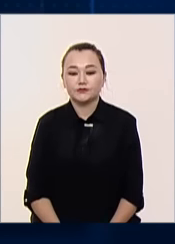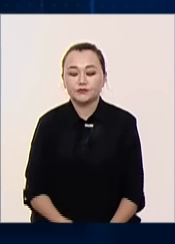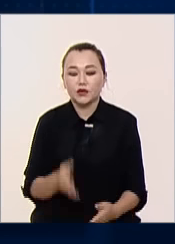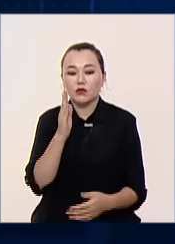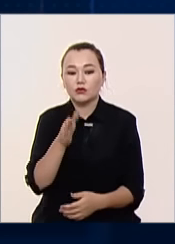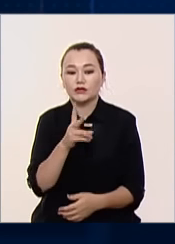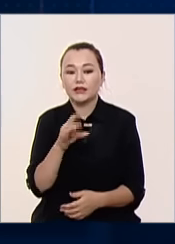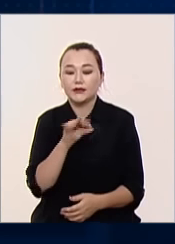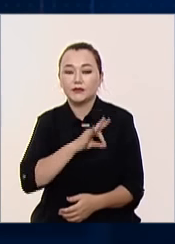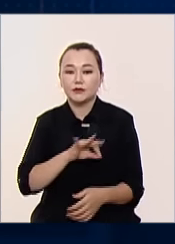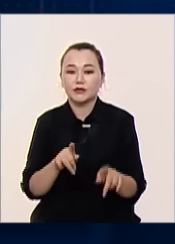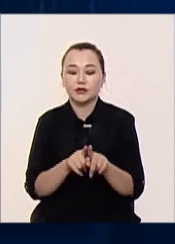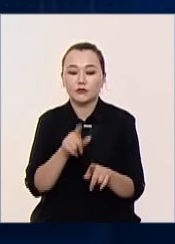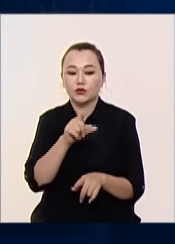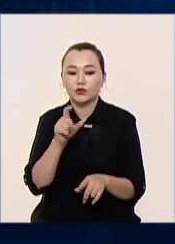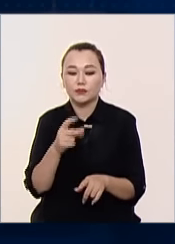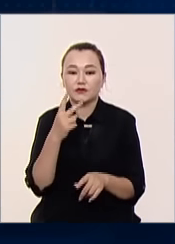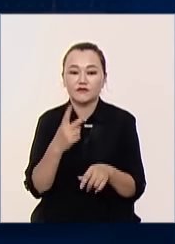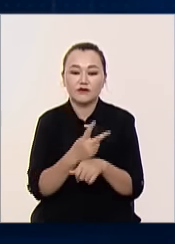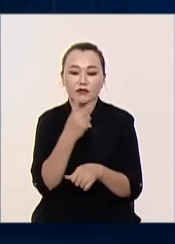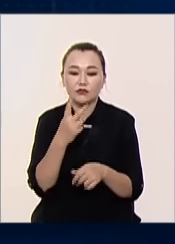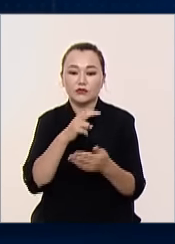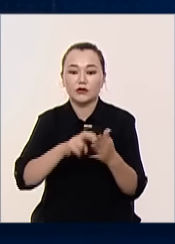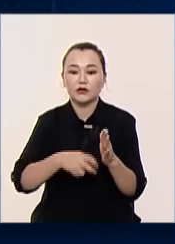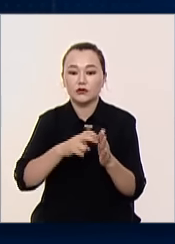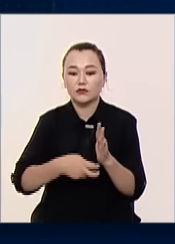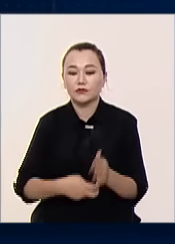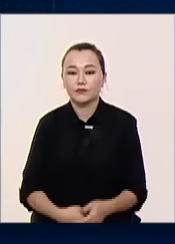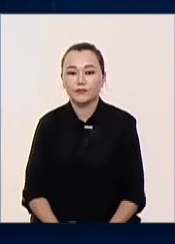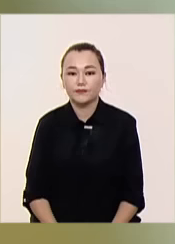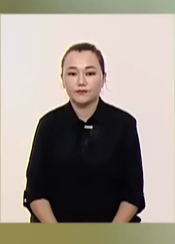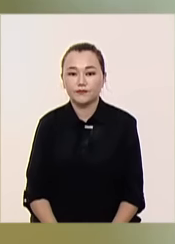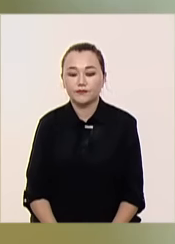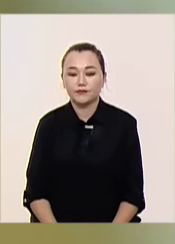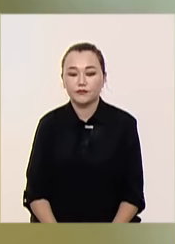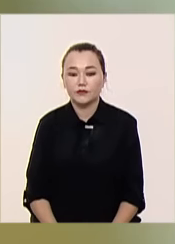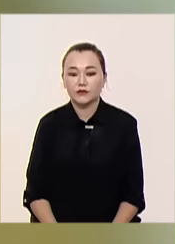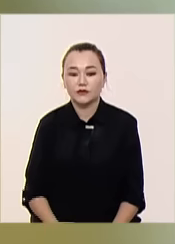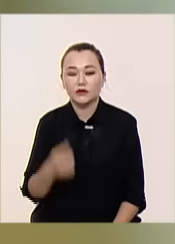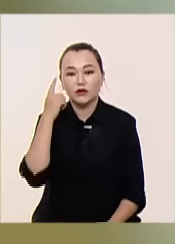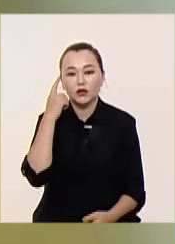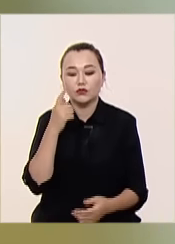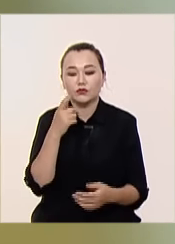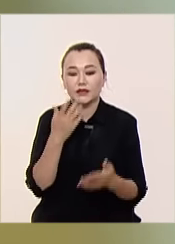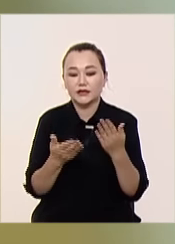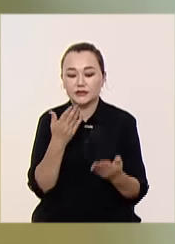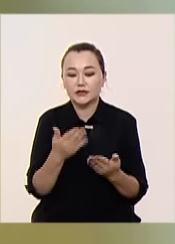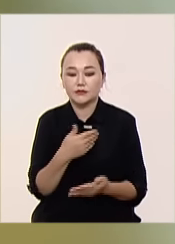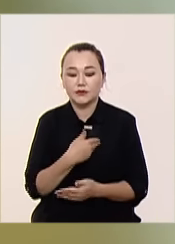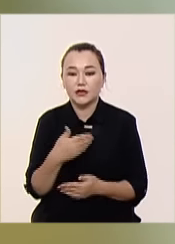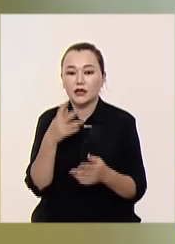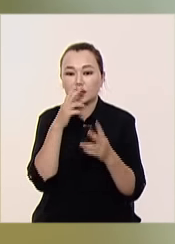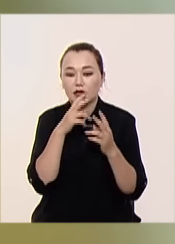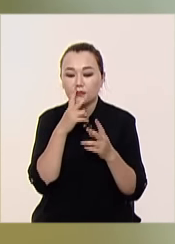Будет ли применяться к таким людям двойное налогообложение? Я думаю, что если мы посмотрим